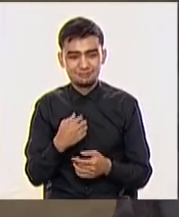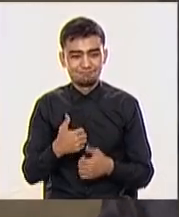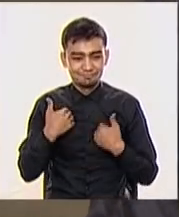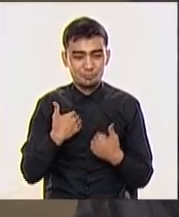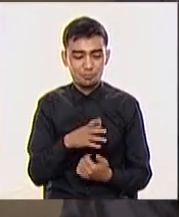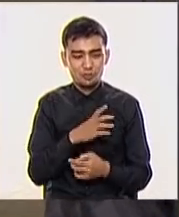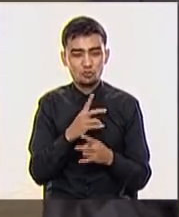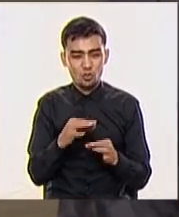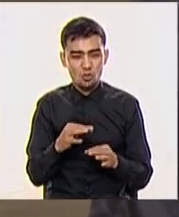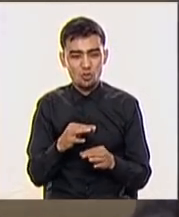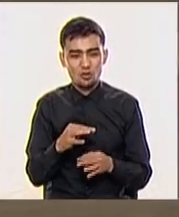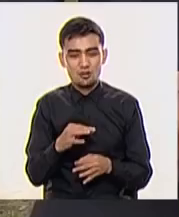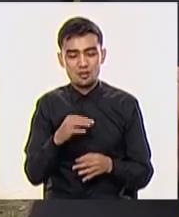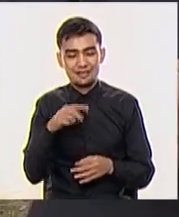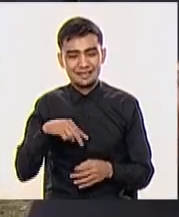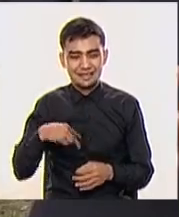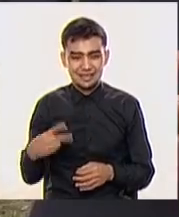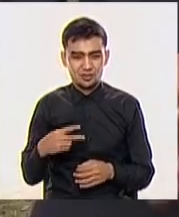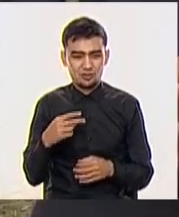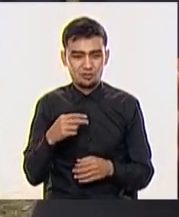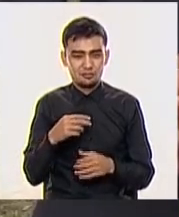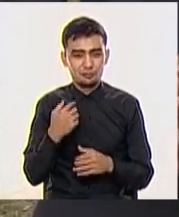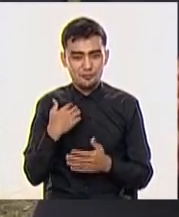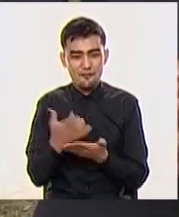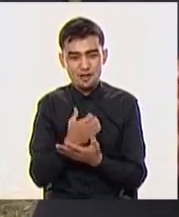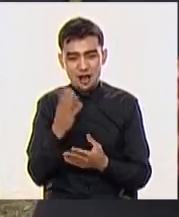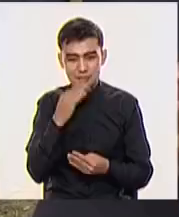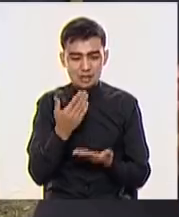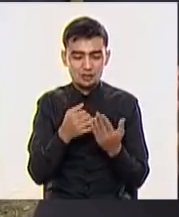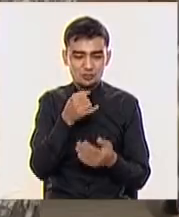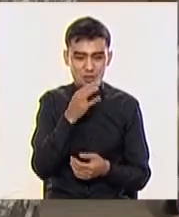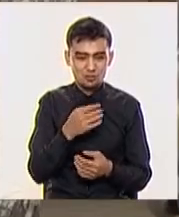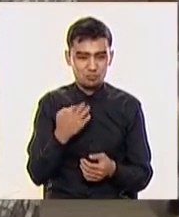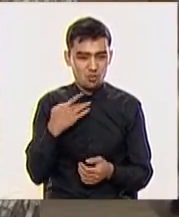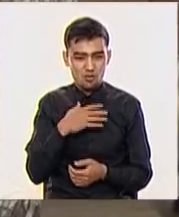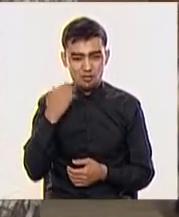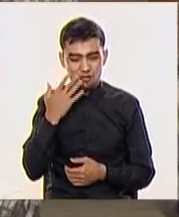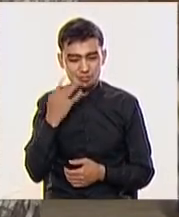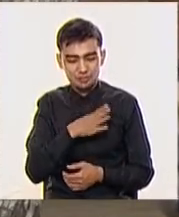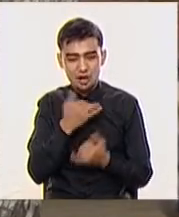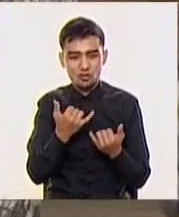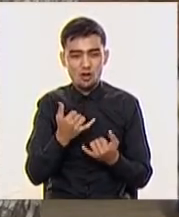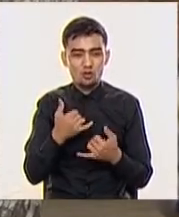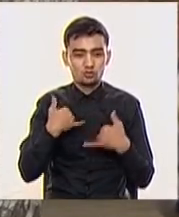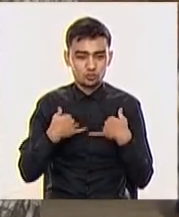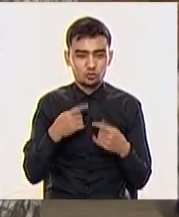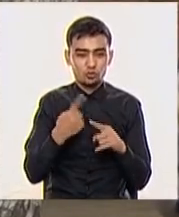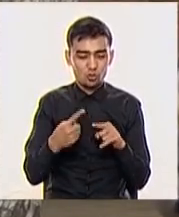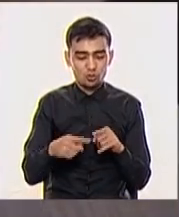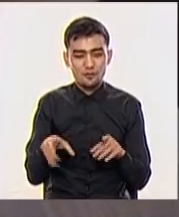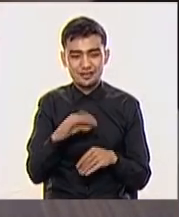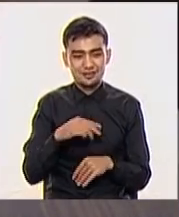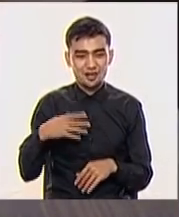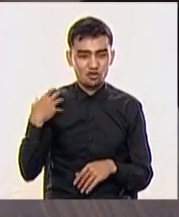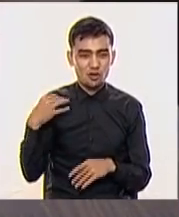екен. Бірақ өктем сөйлейтін директорды жеңе аламыз ба деген күдікпен көп жүрген. Қазір мектептің өзге де ұстаздары басшысының